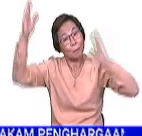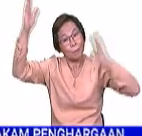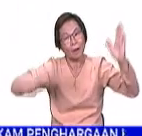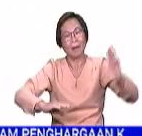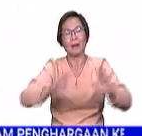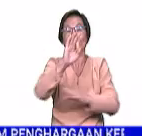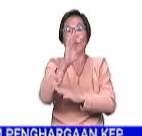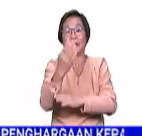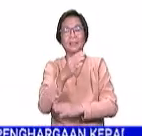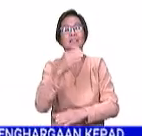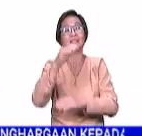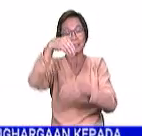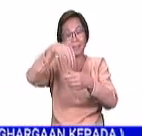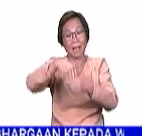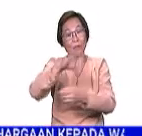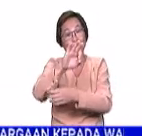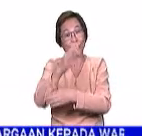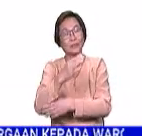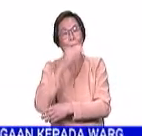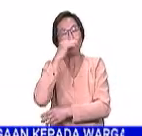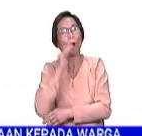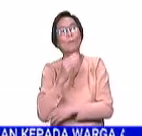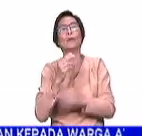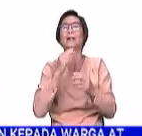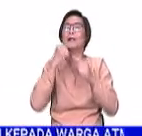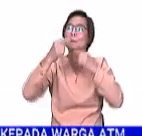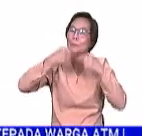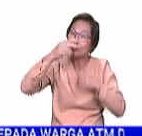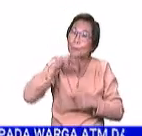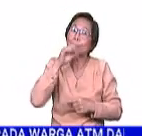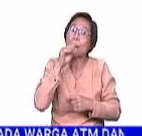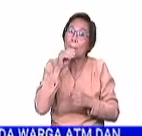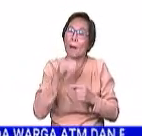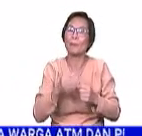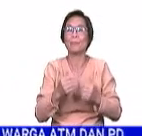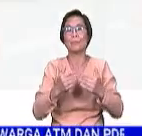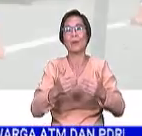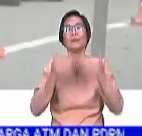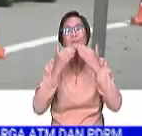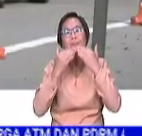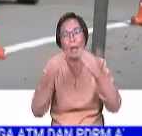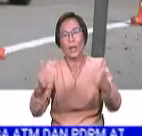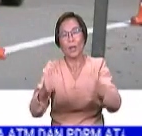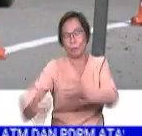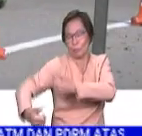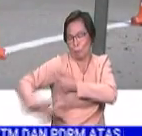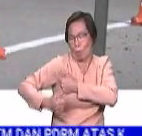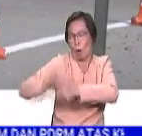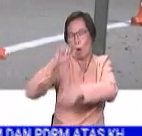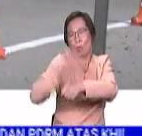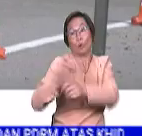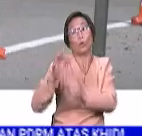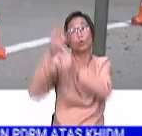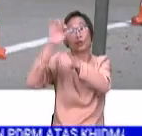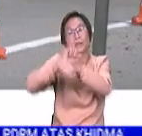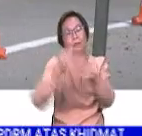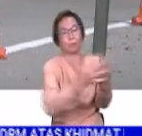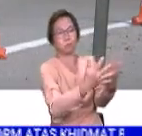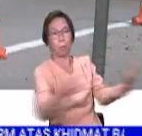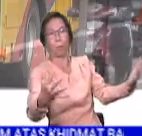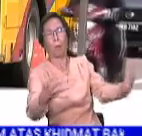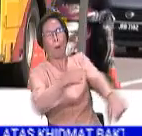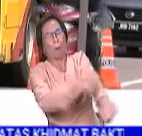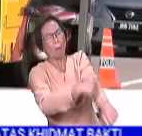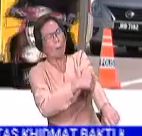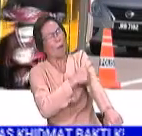Facebook resminya tahun 1938 rapper Wiro khususnya yang bertugas di barisan hadapan atas